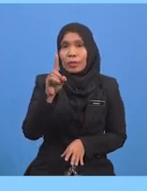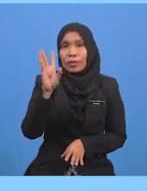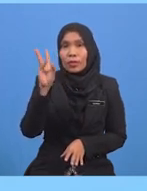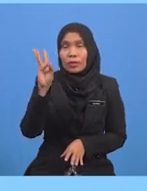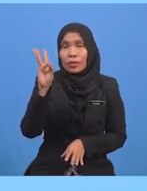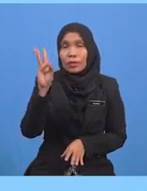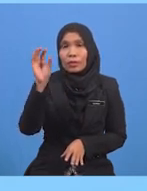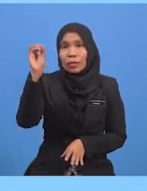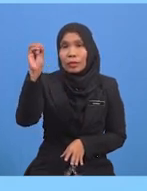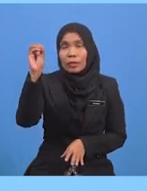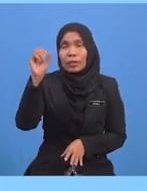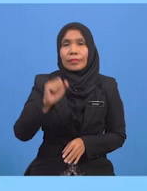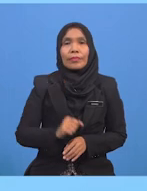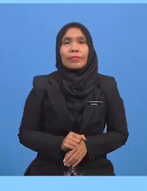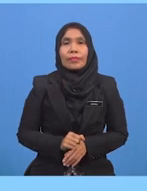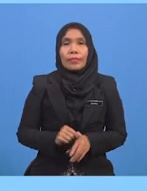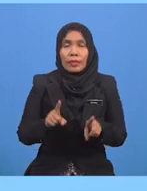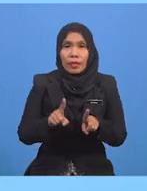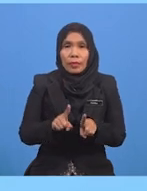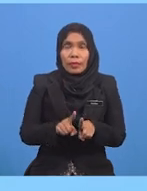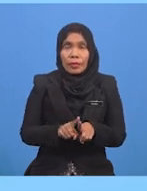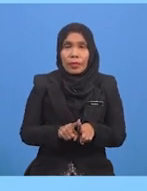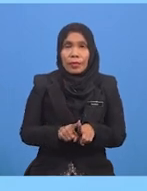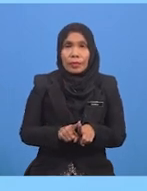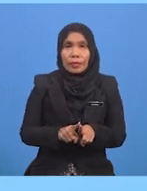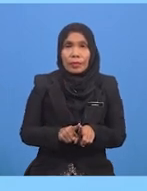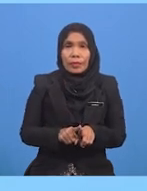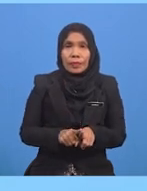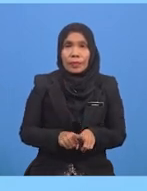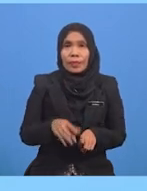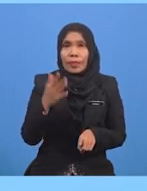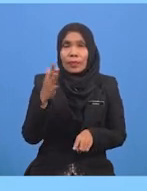darjah sama dengan